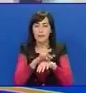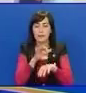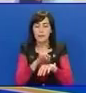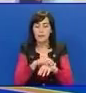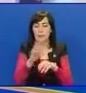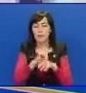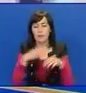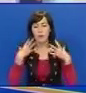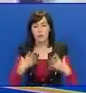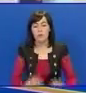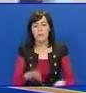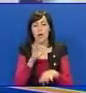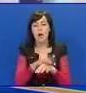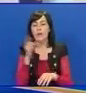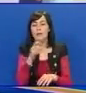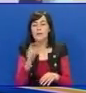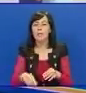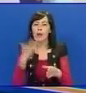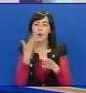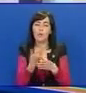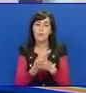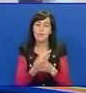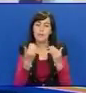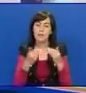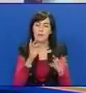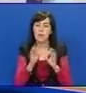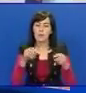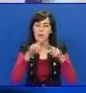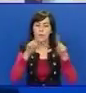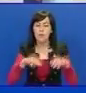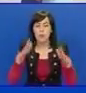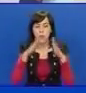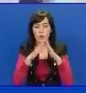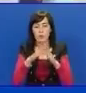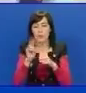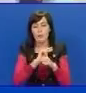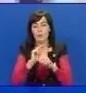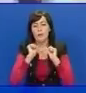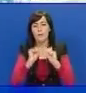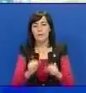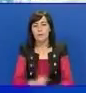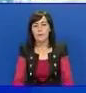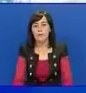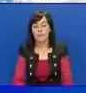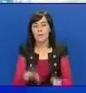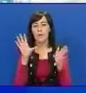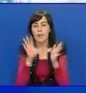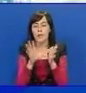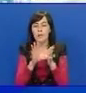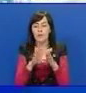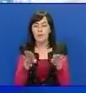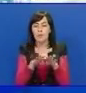дене жарақатын алған жанға да дауа. Қолданысқа ыңғайлы аппараттар үй жағдайында емделуге лайықталған. Электромагниттік